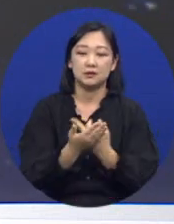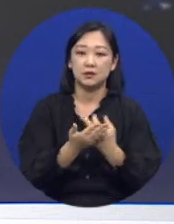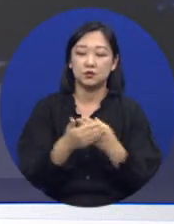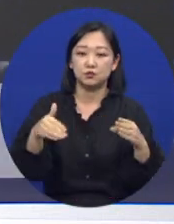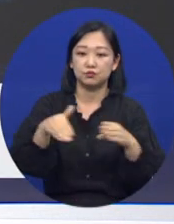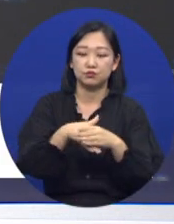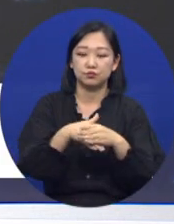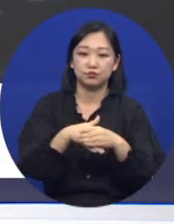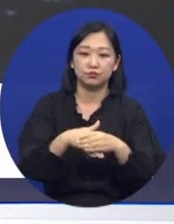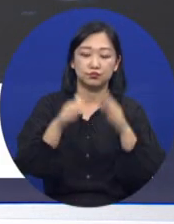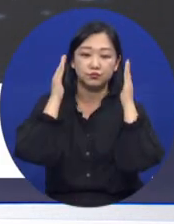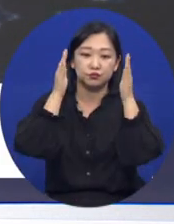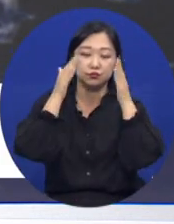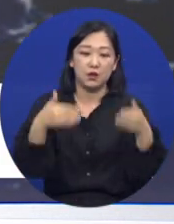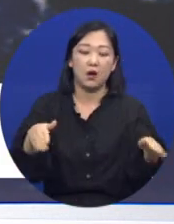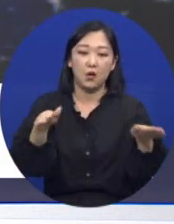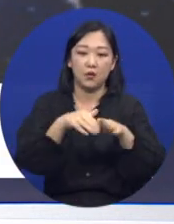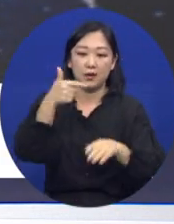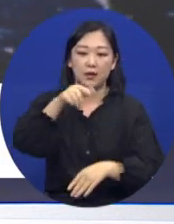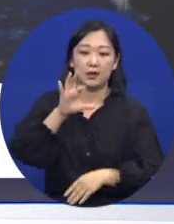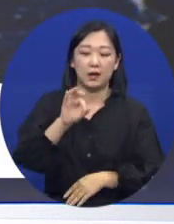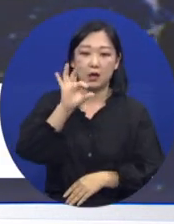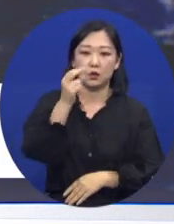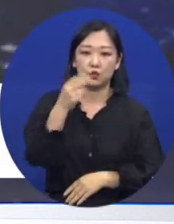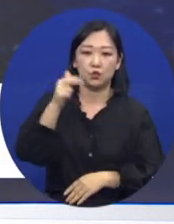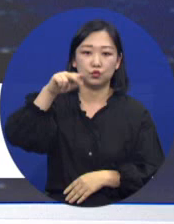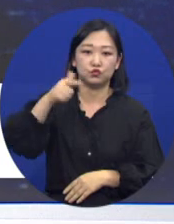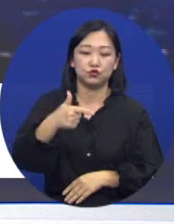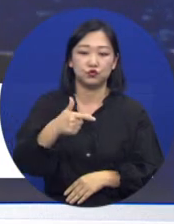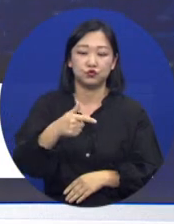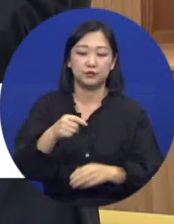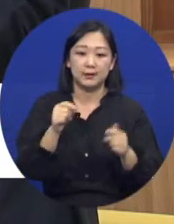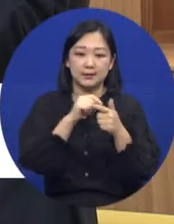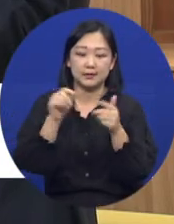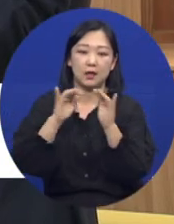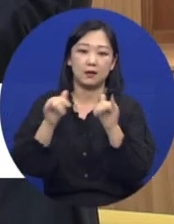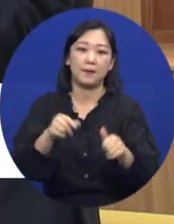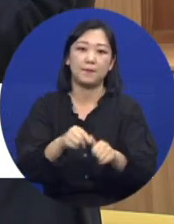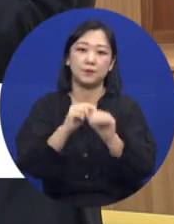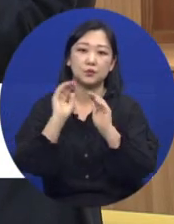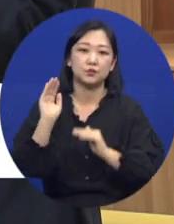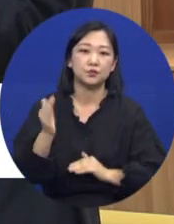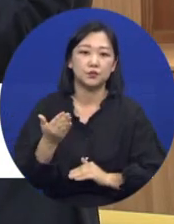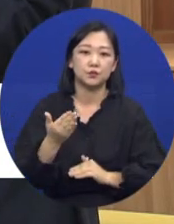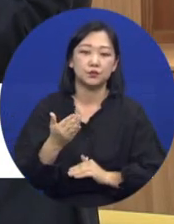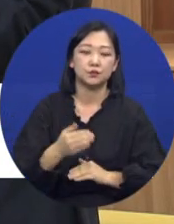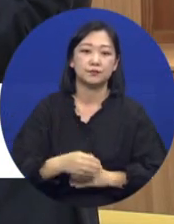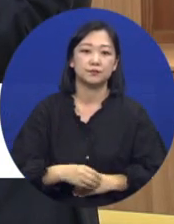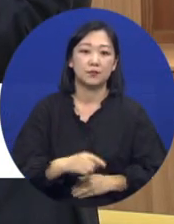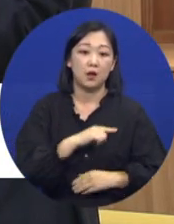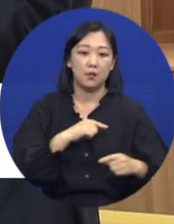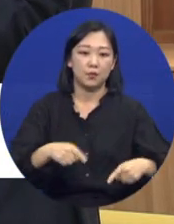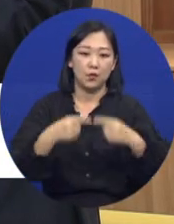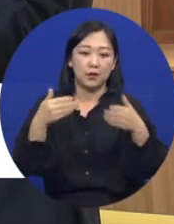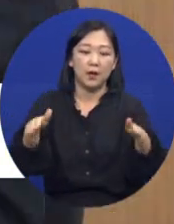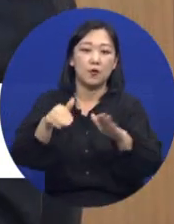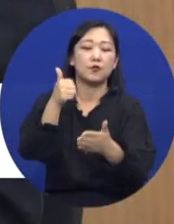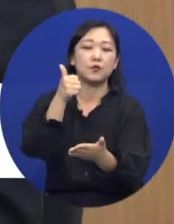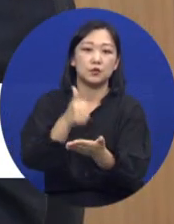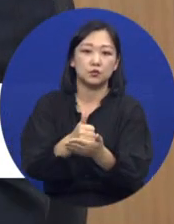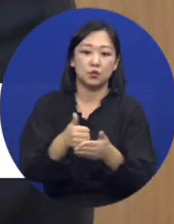제주문학관 초대 명예관장에 강용준 작가가 위촉됐습니다. 강용준 명예관장은